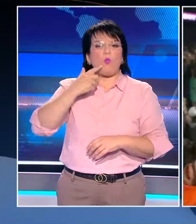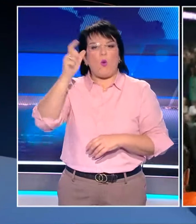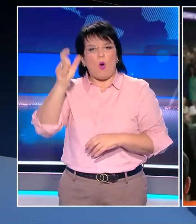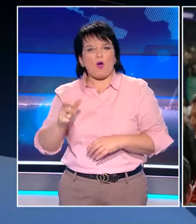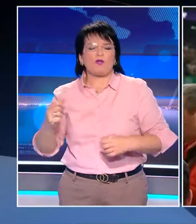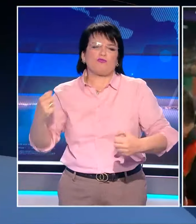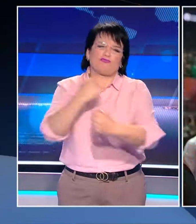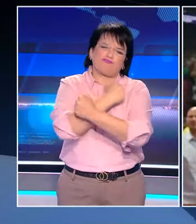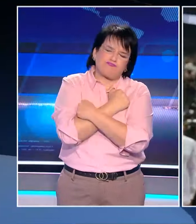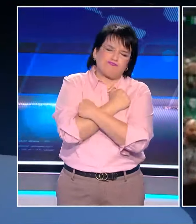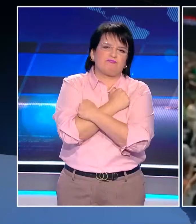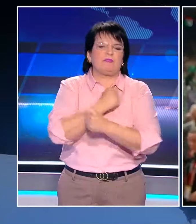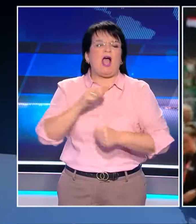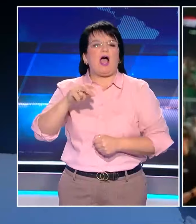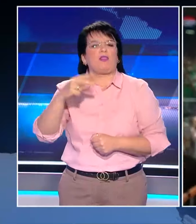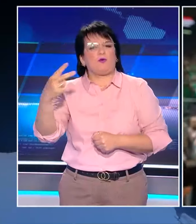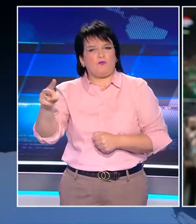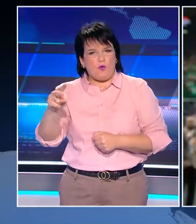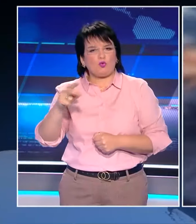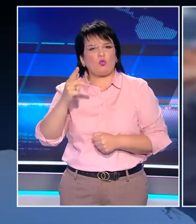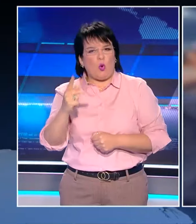Κώστα, υποκλεινόμενος τον Εργίνα Ταμάν.